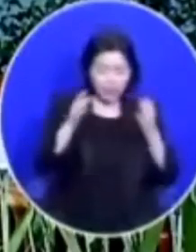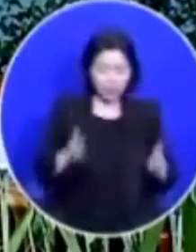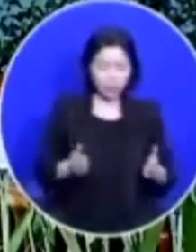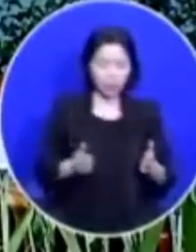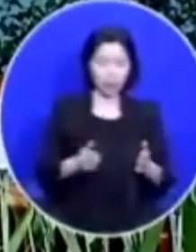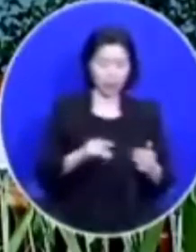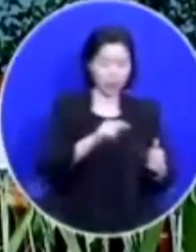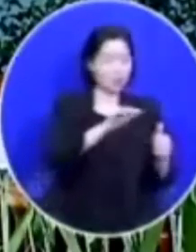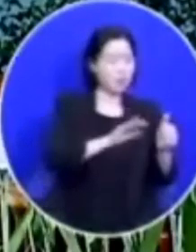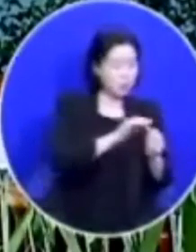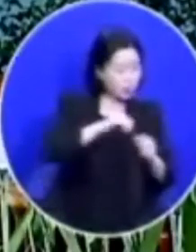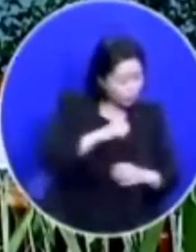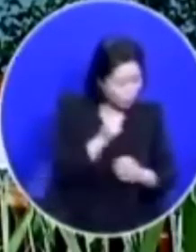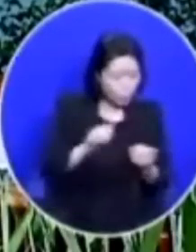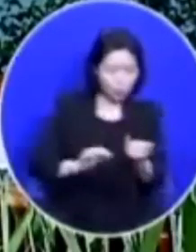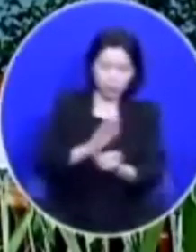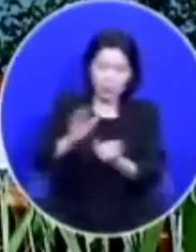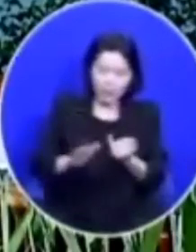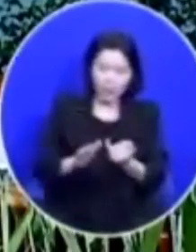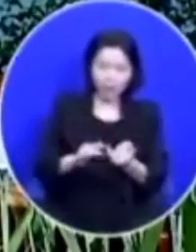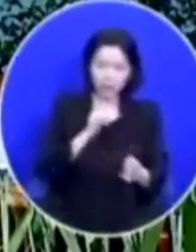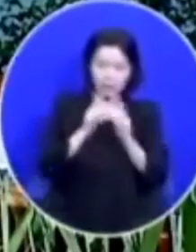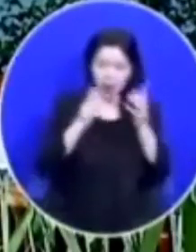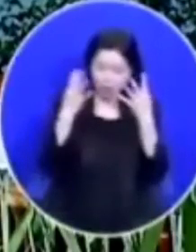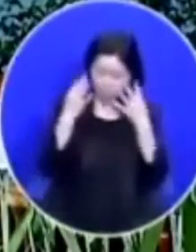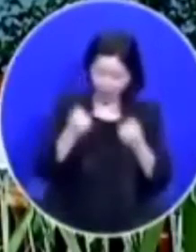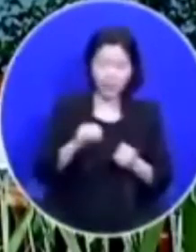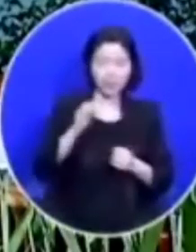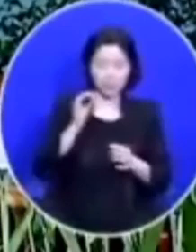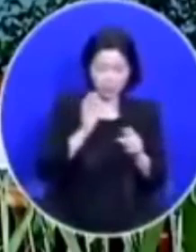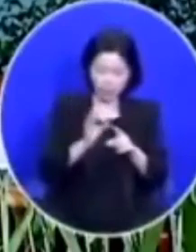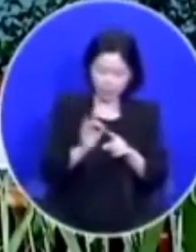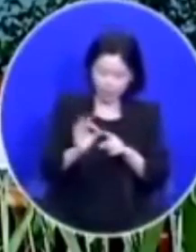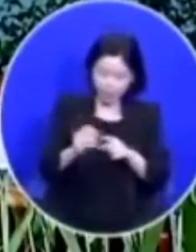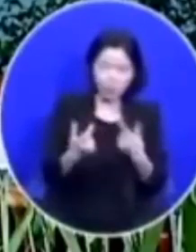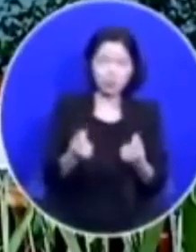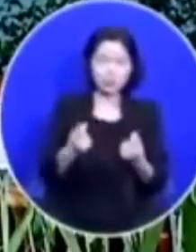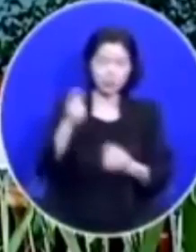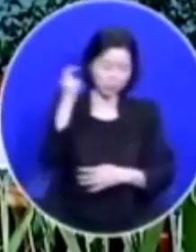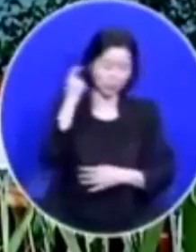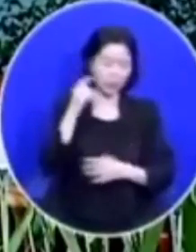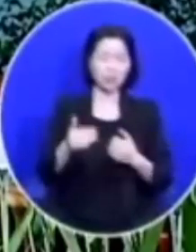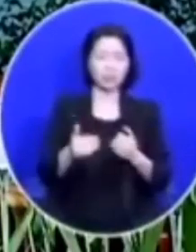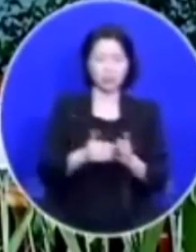이야기를 수도 없이 드렸잖아요 이제는 정말 잔소리가 될 정도로 들으셨죠